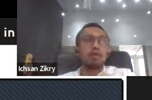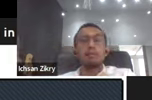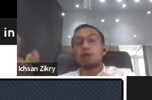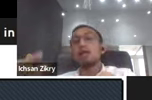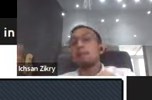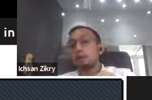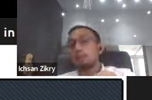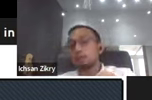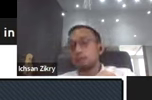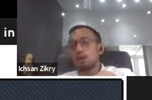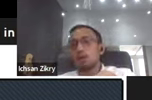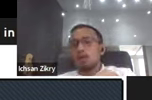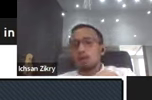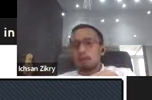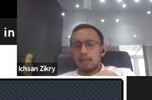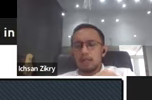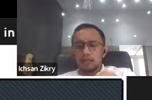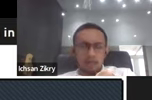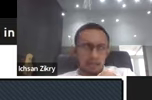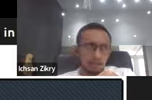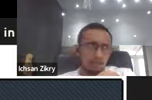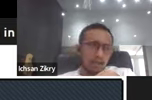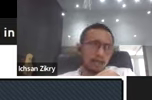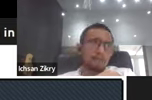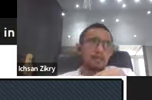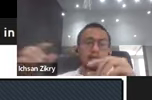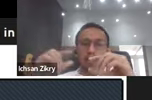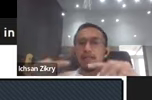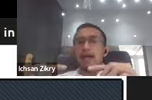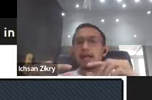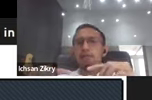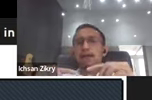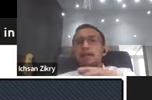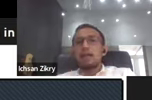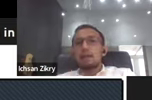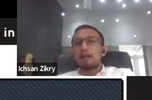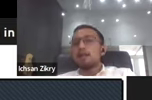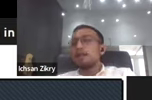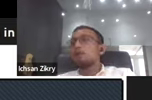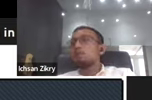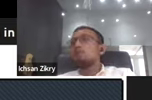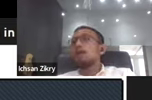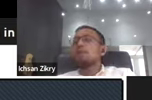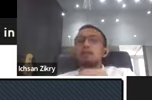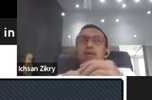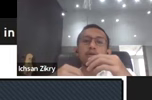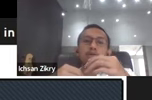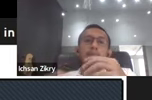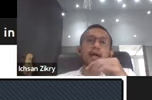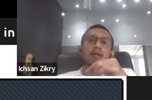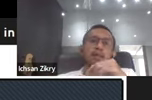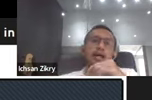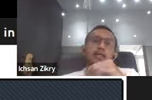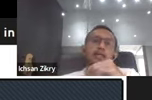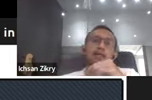orang bisa kabur, dalam kondisi apa orang punya risiko melarikan diri, dan lain sebagainya. Jadi arah ke depannya adalah apa? Kita harus mulai